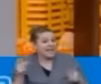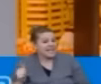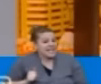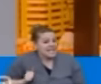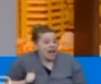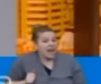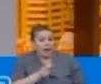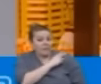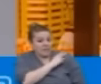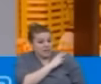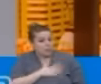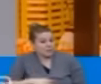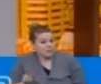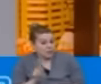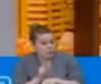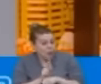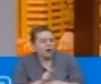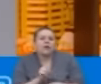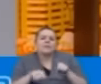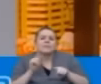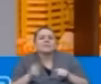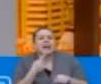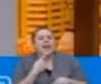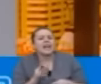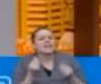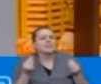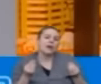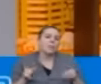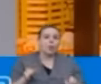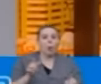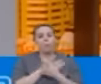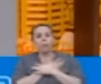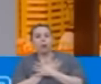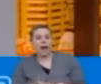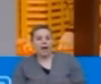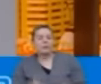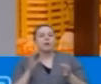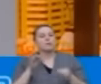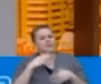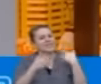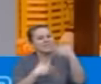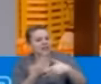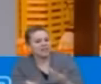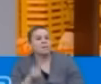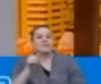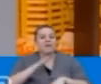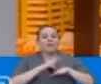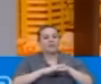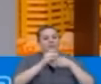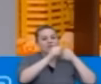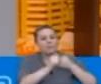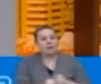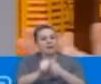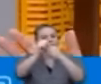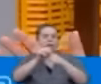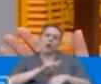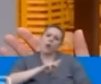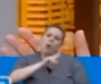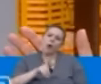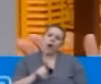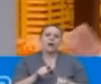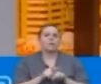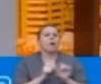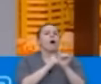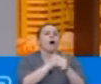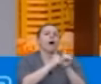המפקדים, לפעמים צריך להגיד גם דברים לא פופולריים כדי לזוז קדימה. זה התפקיד של מנהיג, לא רק ללכת אחרי